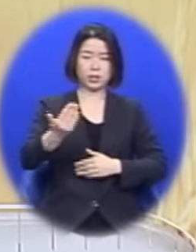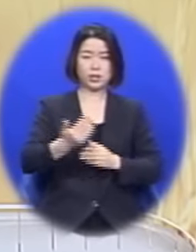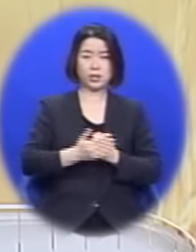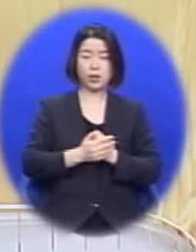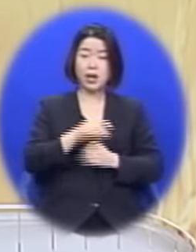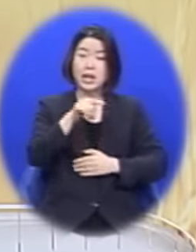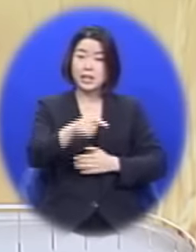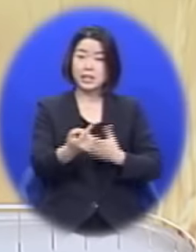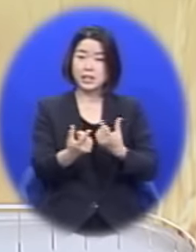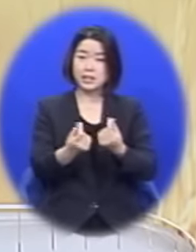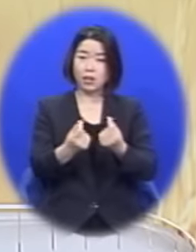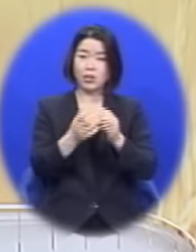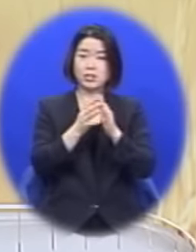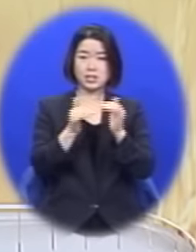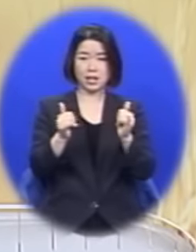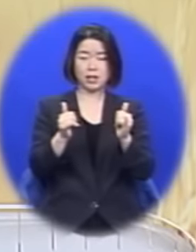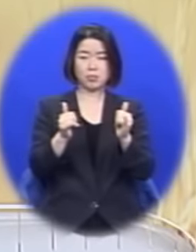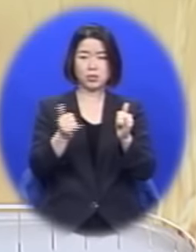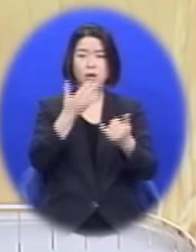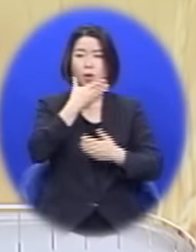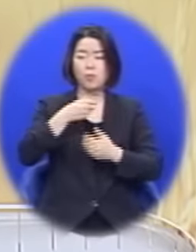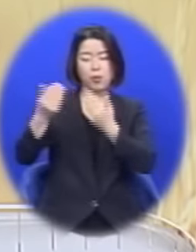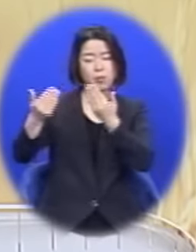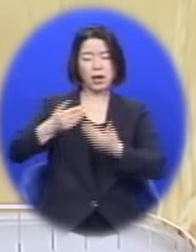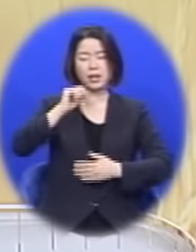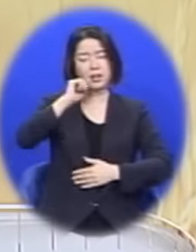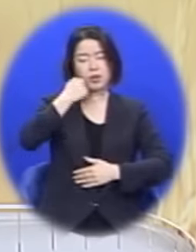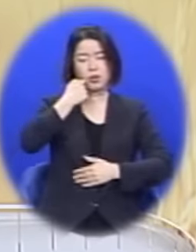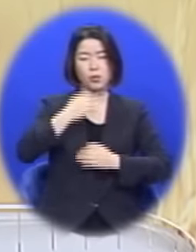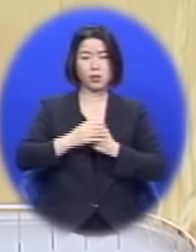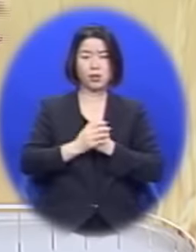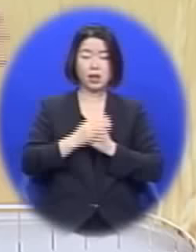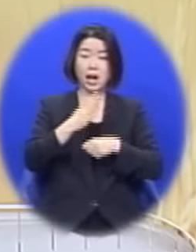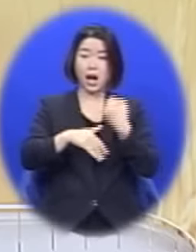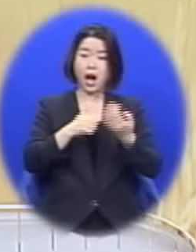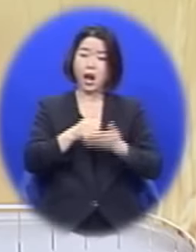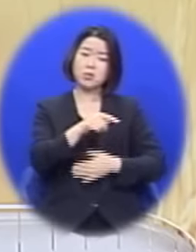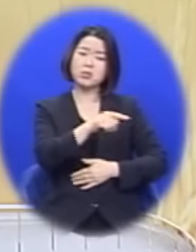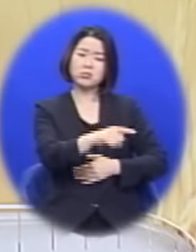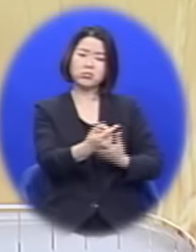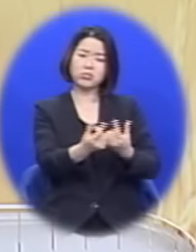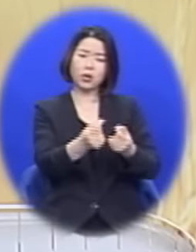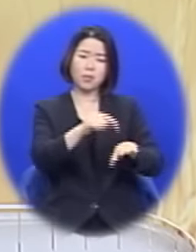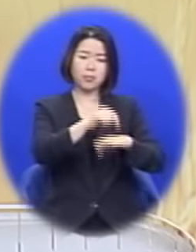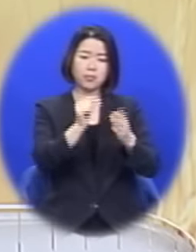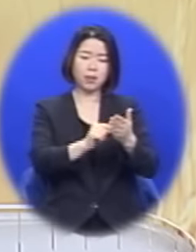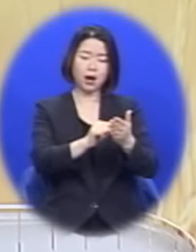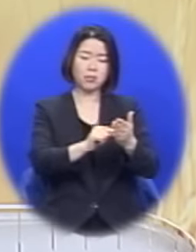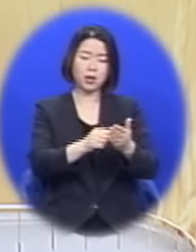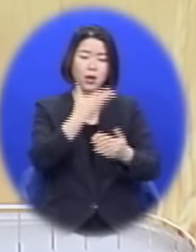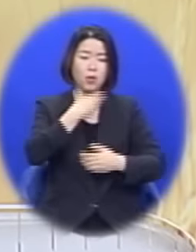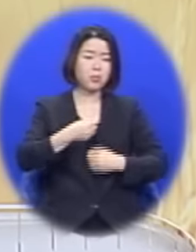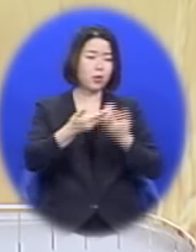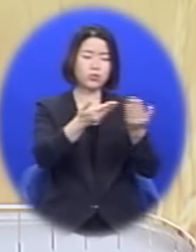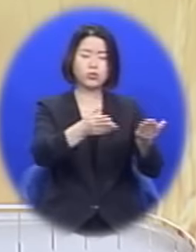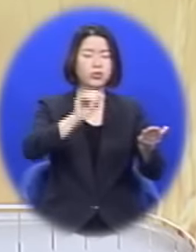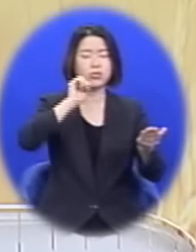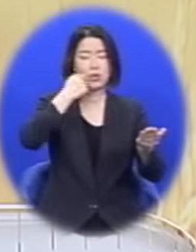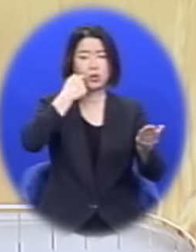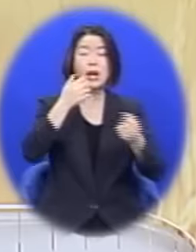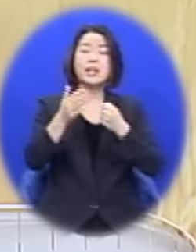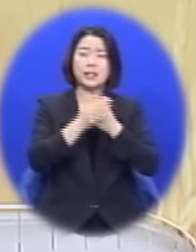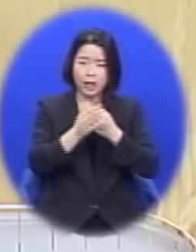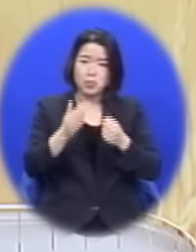이런 사람은 복을 받을 수가 없어요. 하나님이 그런 마음에 복을 주실 수가 없어요. 그래서 하나님이 말씀하신